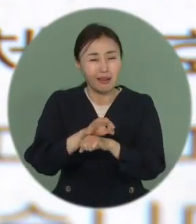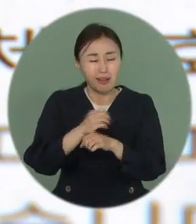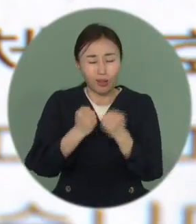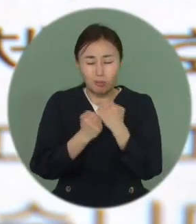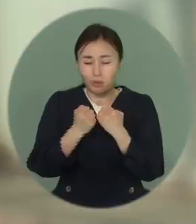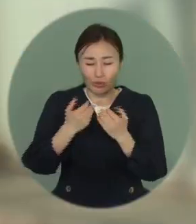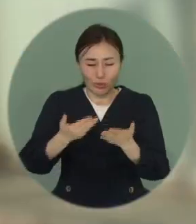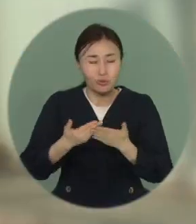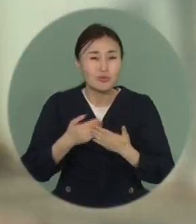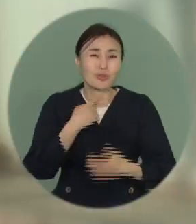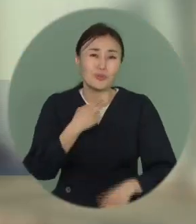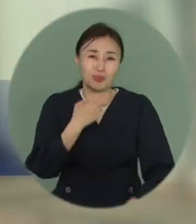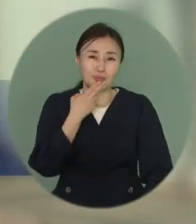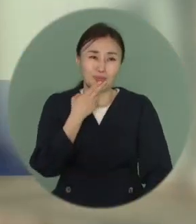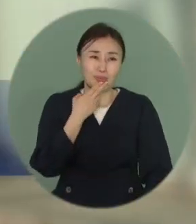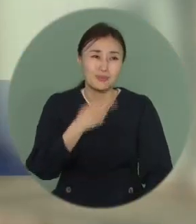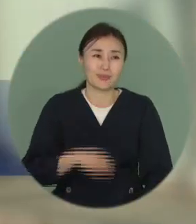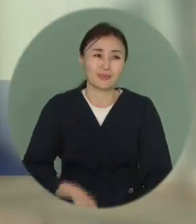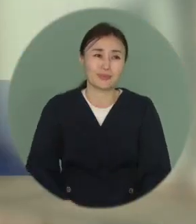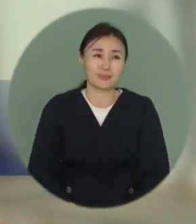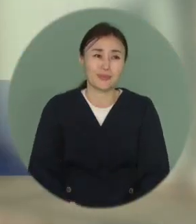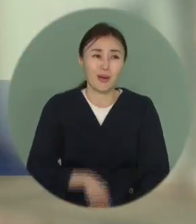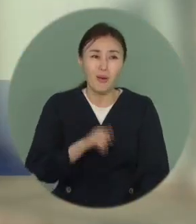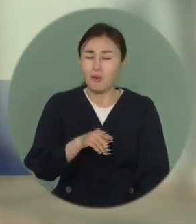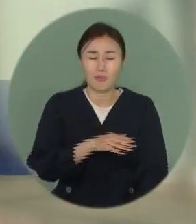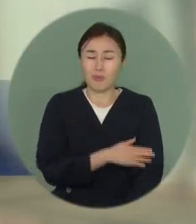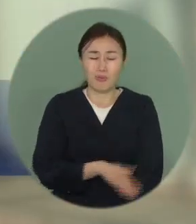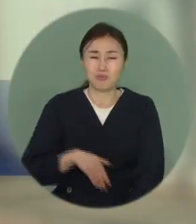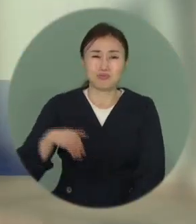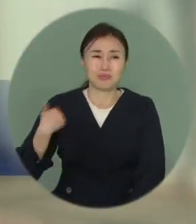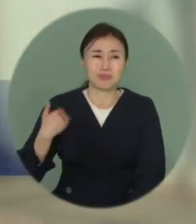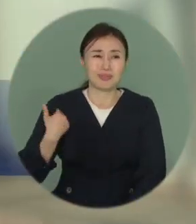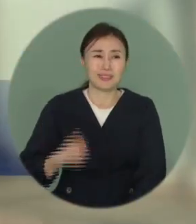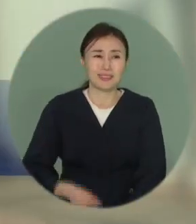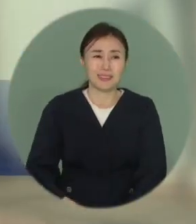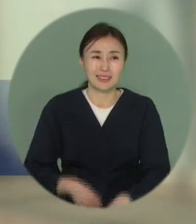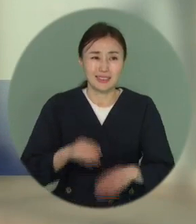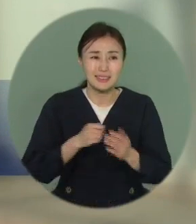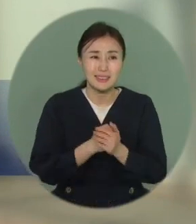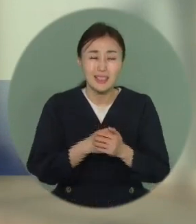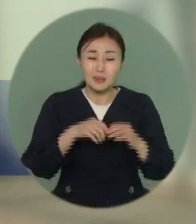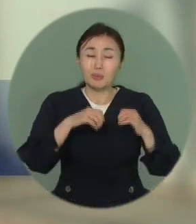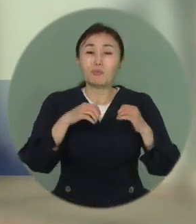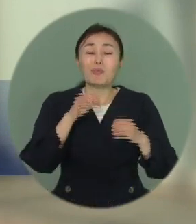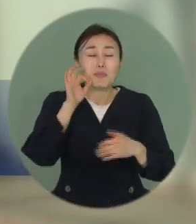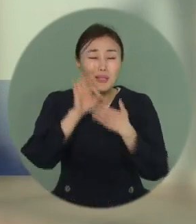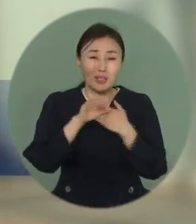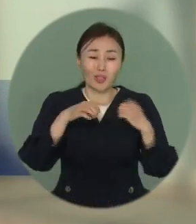없기 때문입니다 그 아 그런 전쟁 개